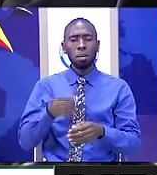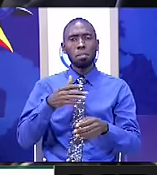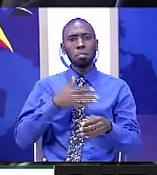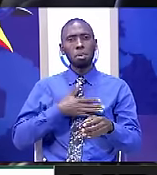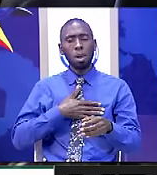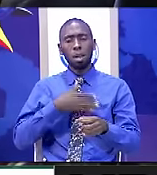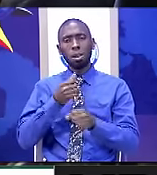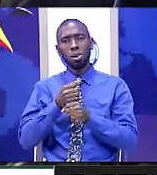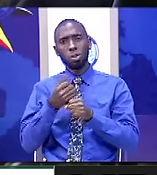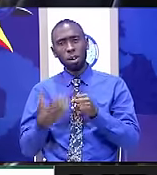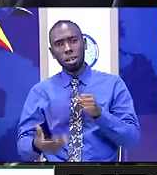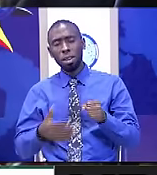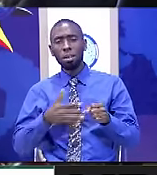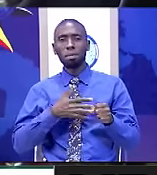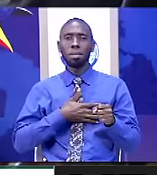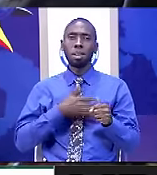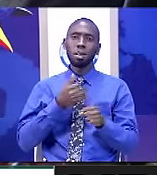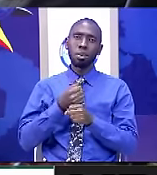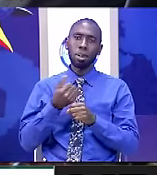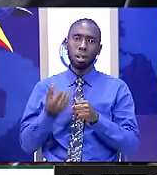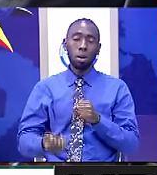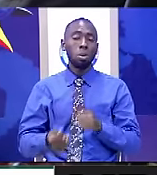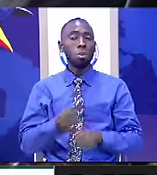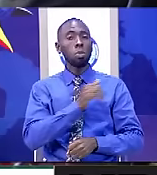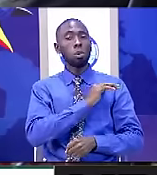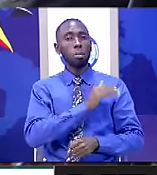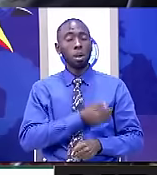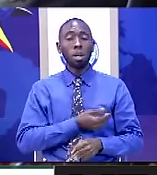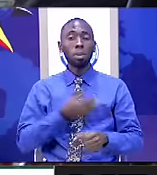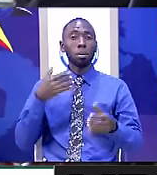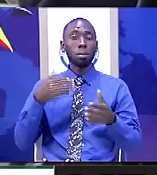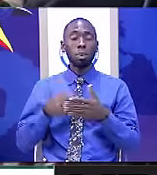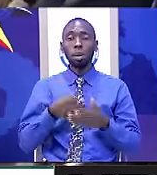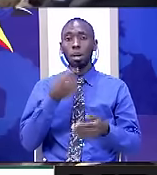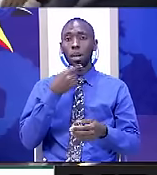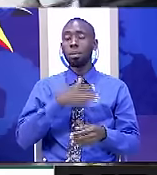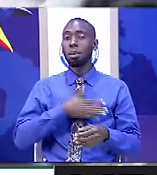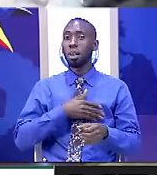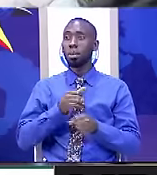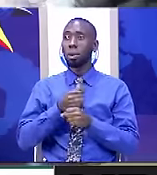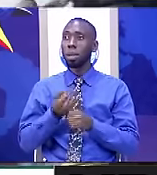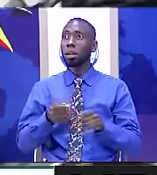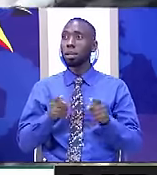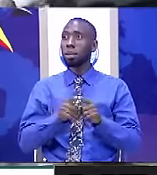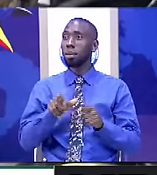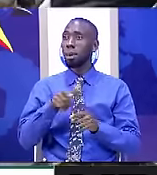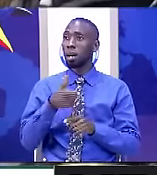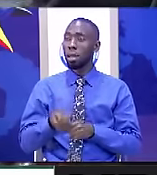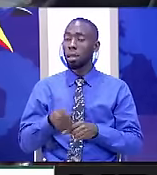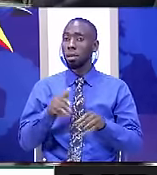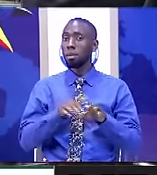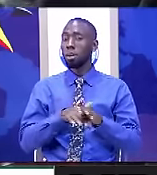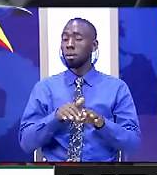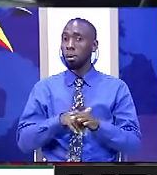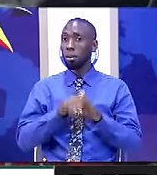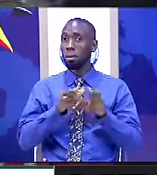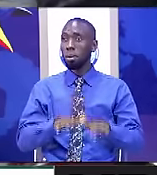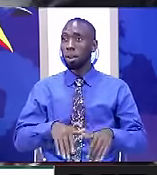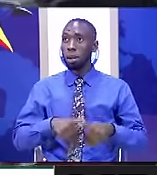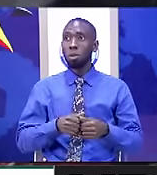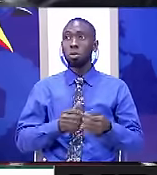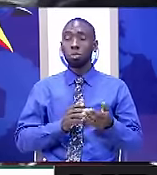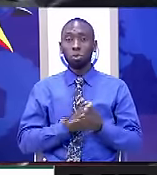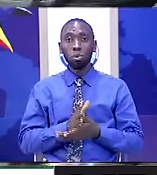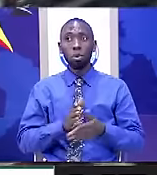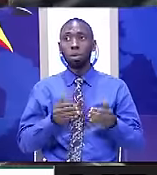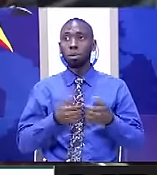mu parliament nti omugenzi abadde amuyita muwala we n'ababaka abalala bonna babadde